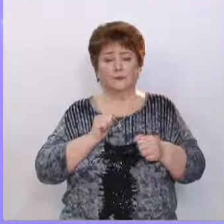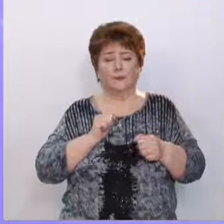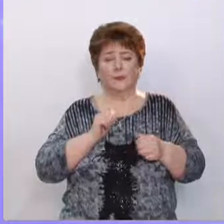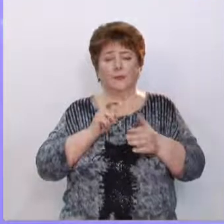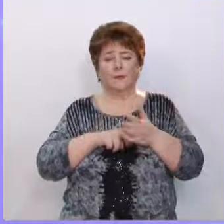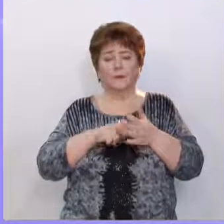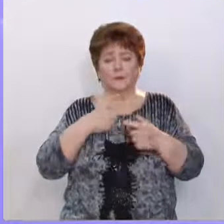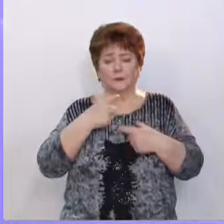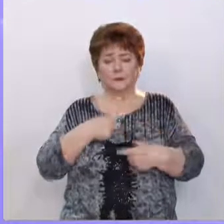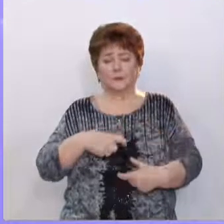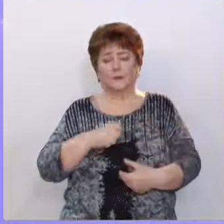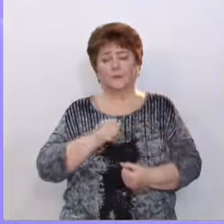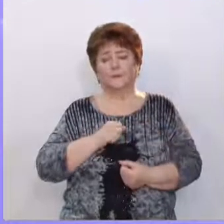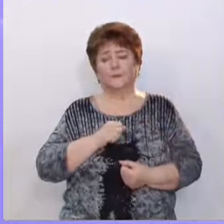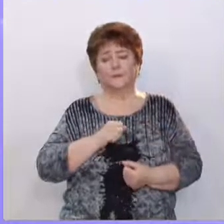Проверьте себя.